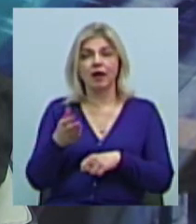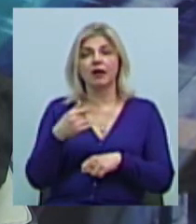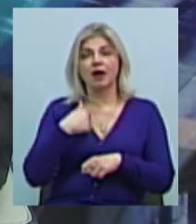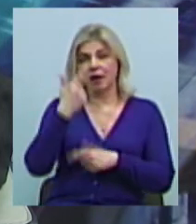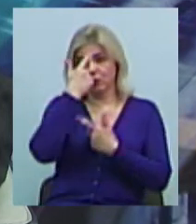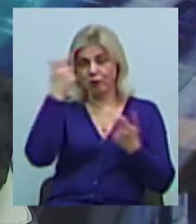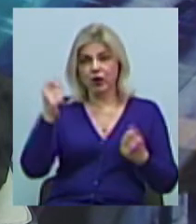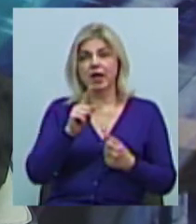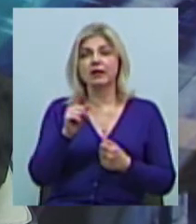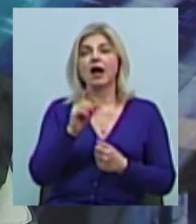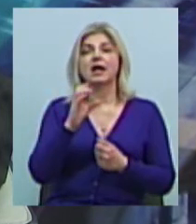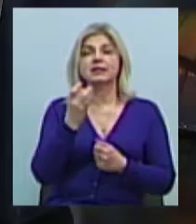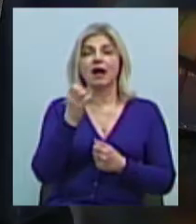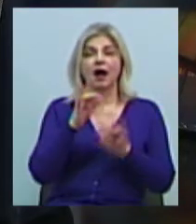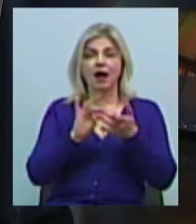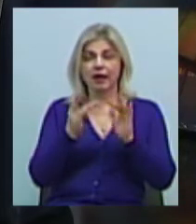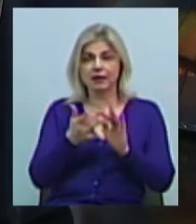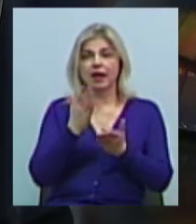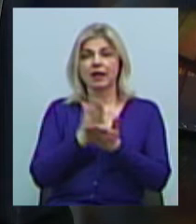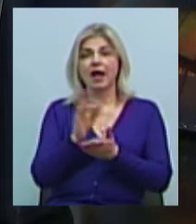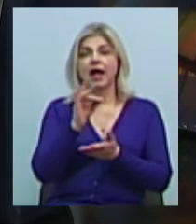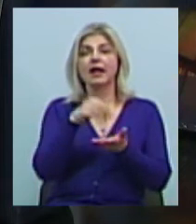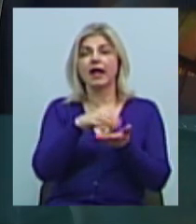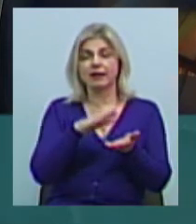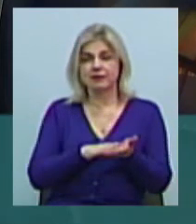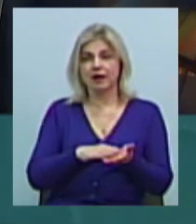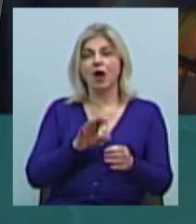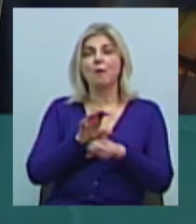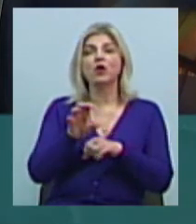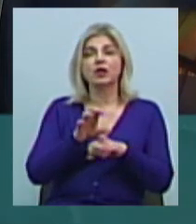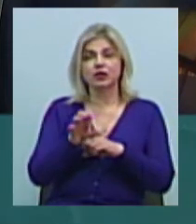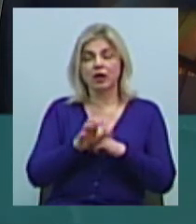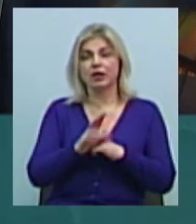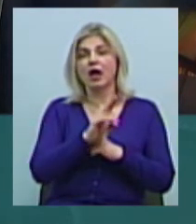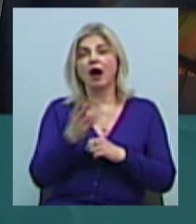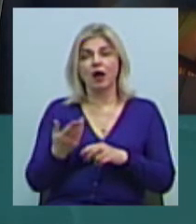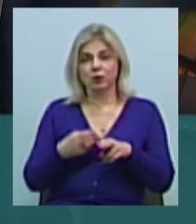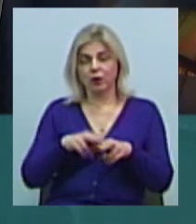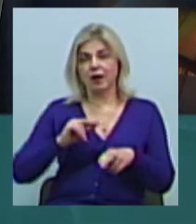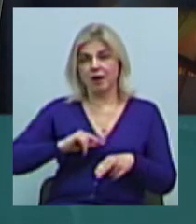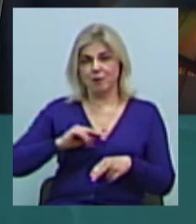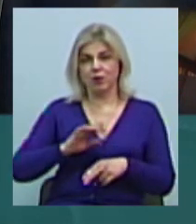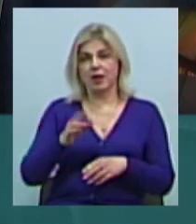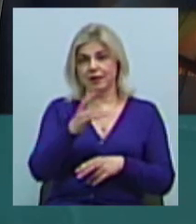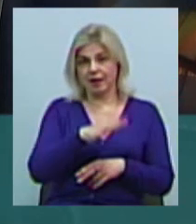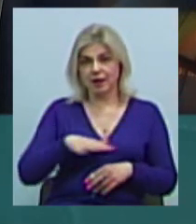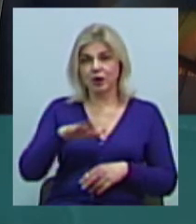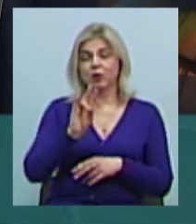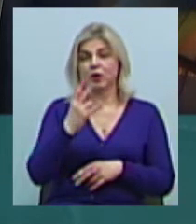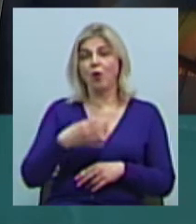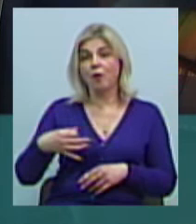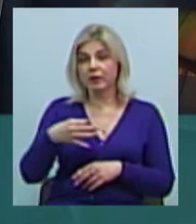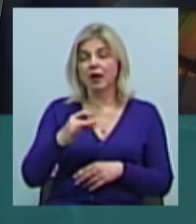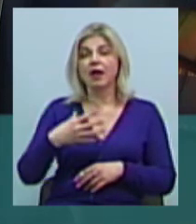сайті АТ «Миколаїв Обленерго» саме є реєстр постачальників електричної енергії, які діють на території Миколаївської області. І всі ці постачальники